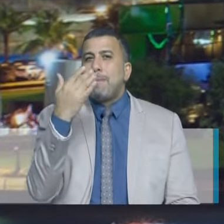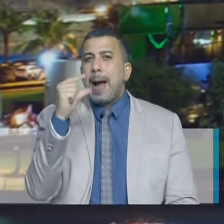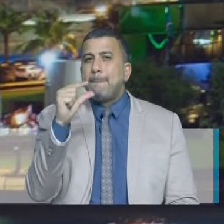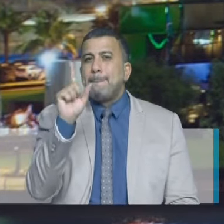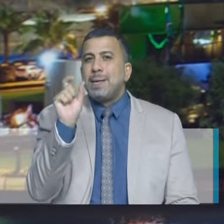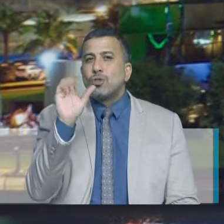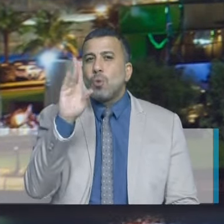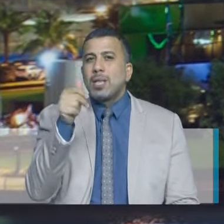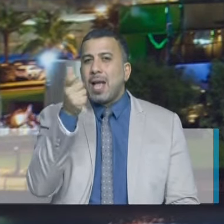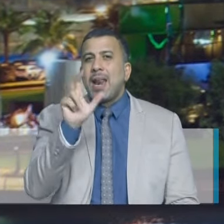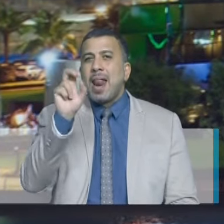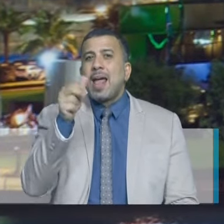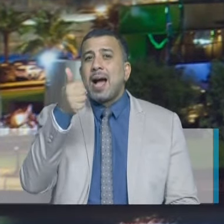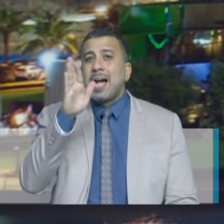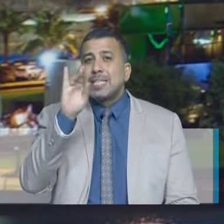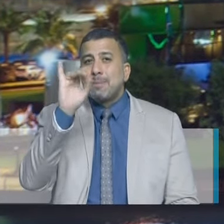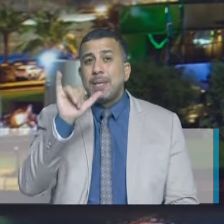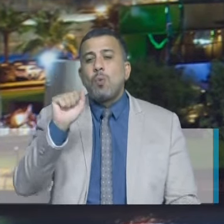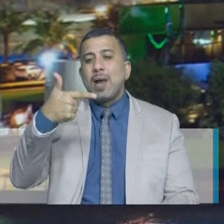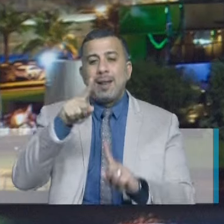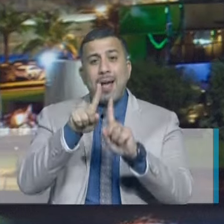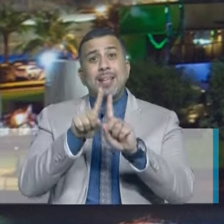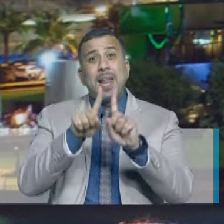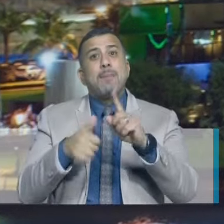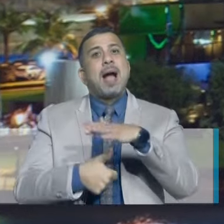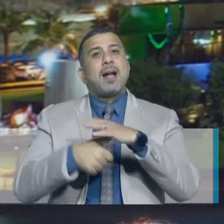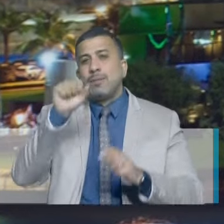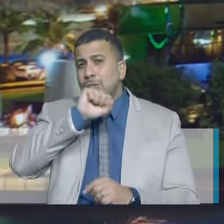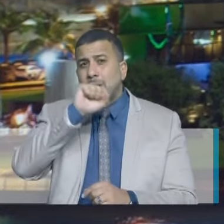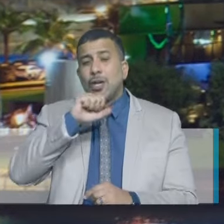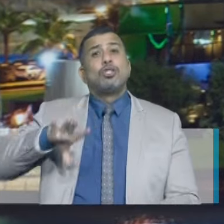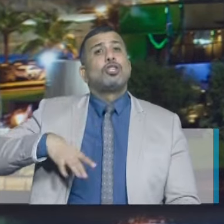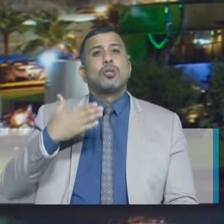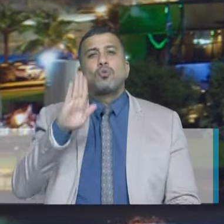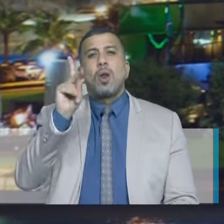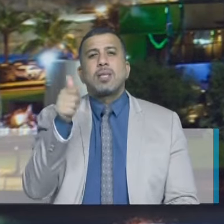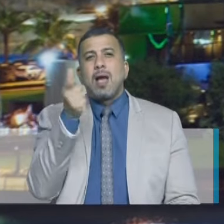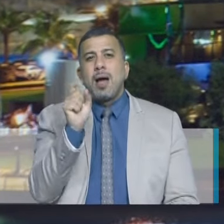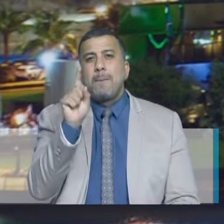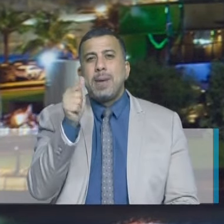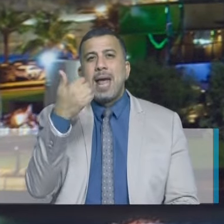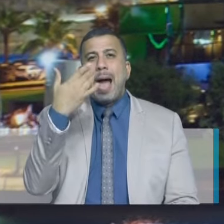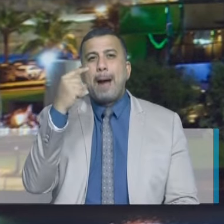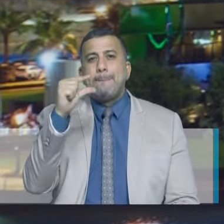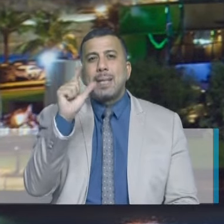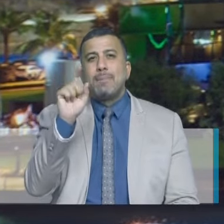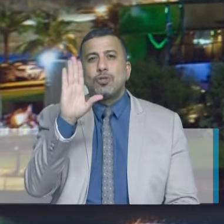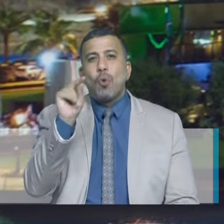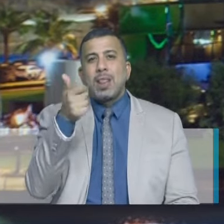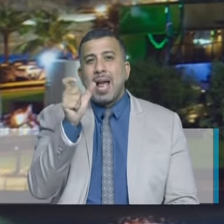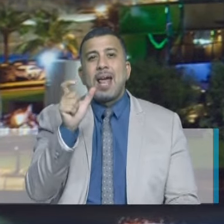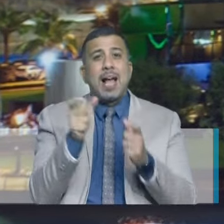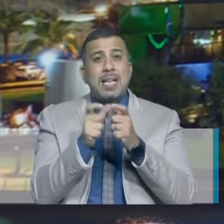بن محمد بن سلطان القاسمي ولي العهد نائب حاكم الشارقه وسمو الشيخ سلطان بن احمد بن سلطان